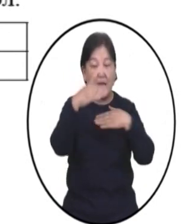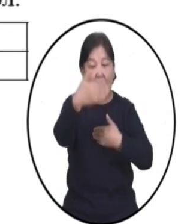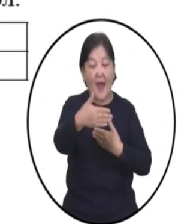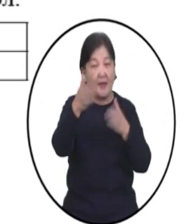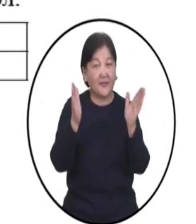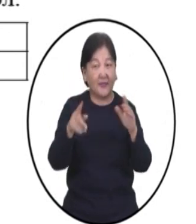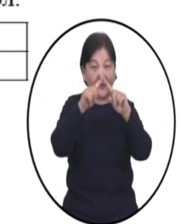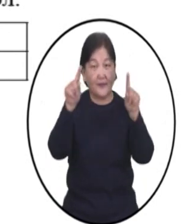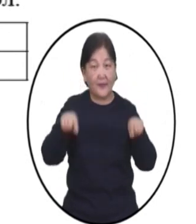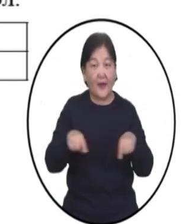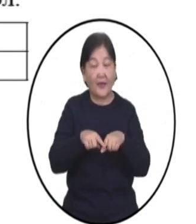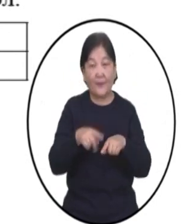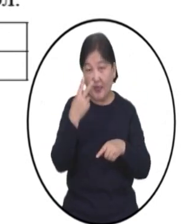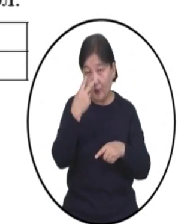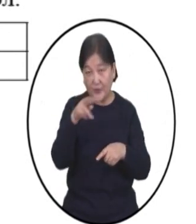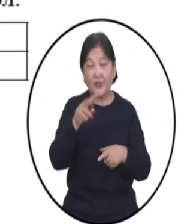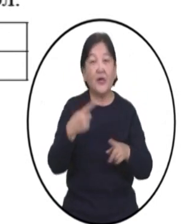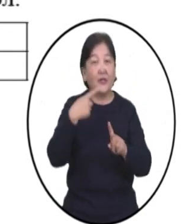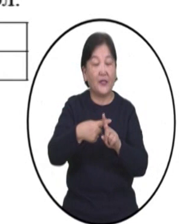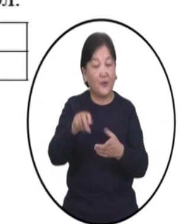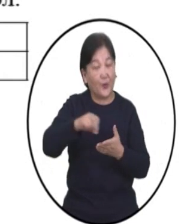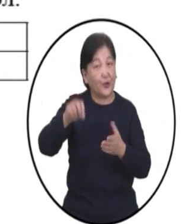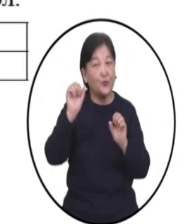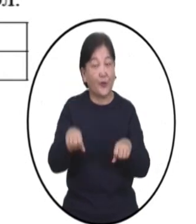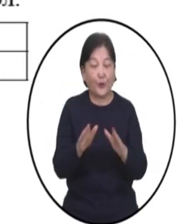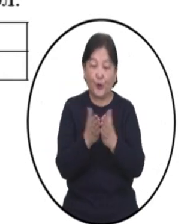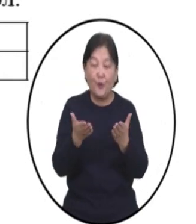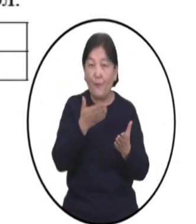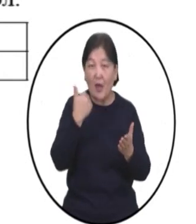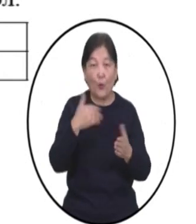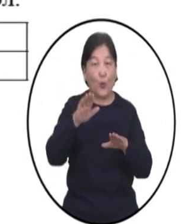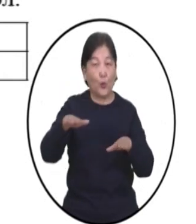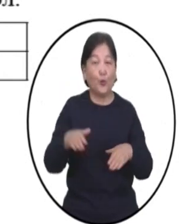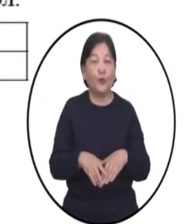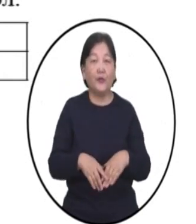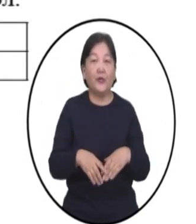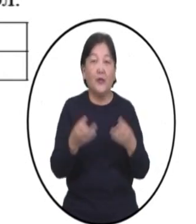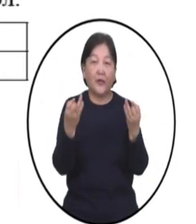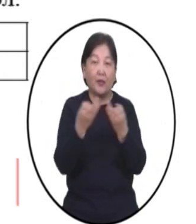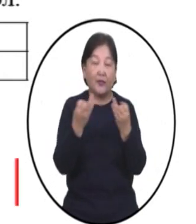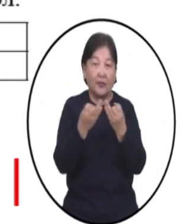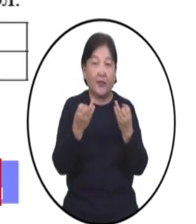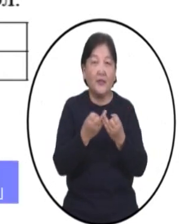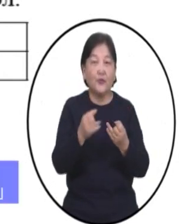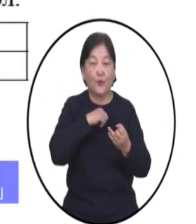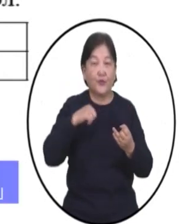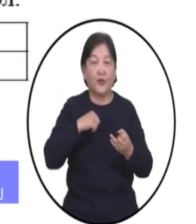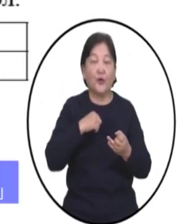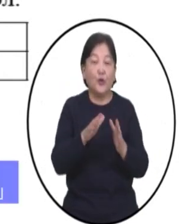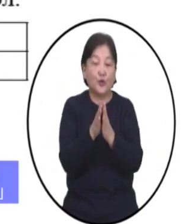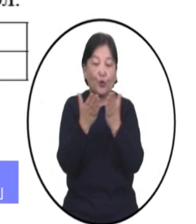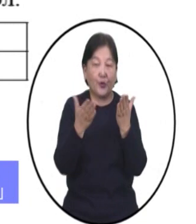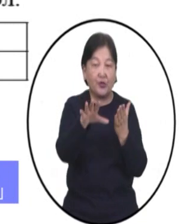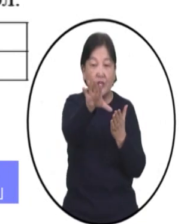учраас нэмж баттгаж бодож болно. Сурах хүч байхгүй хүмүүсд бол e-content идүү цэгийнээс сурах хүчгээ татаад